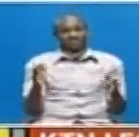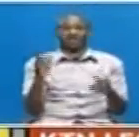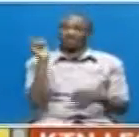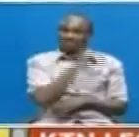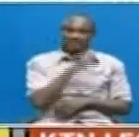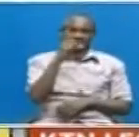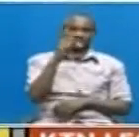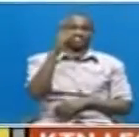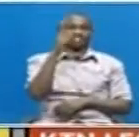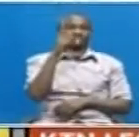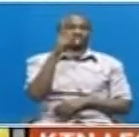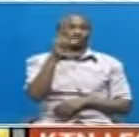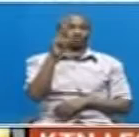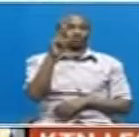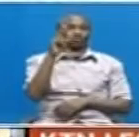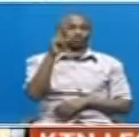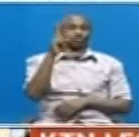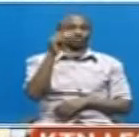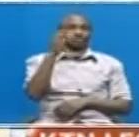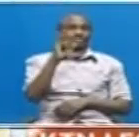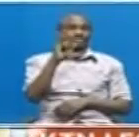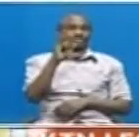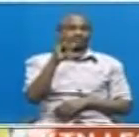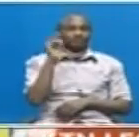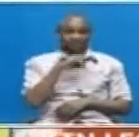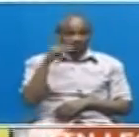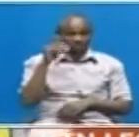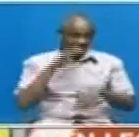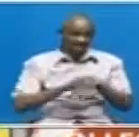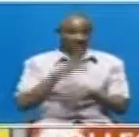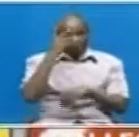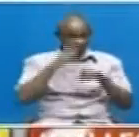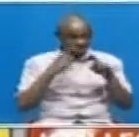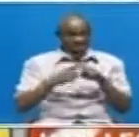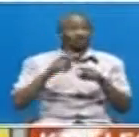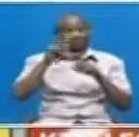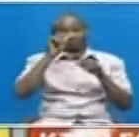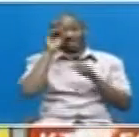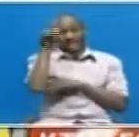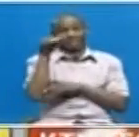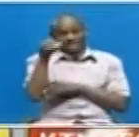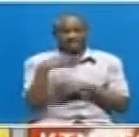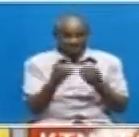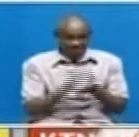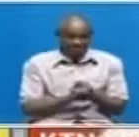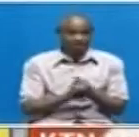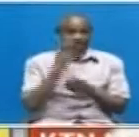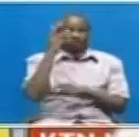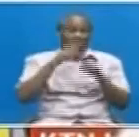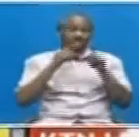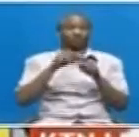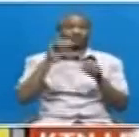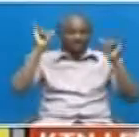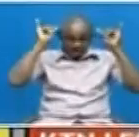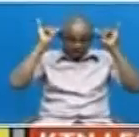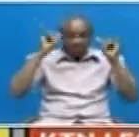duksi, anatoa ile makaini ya gamia, makaini ya ngombe. Kila